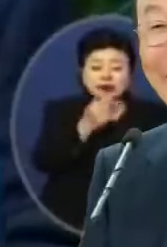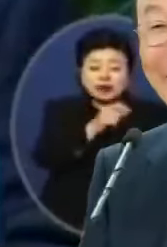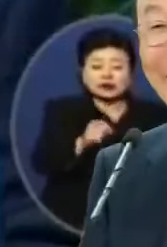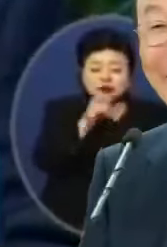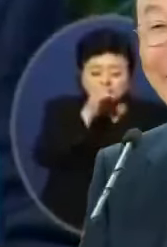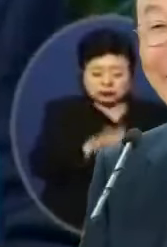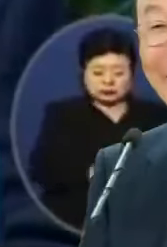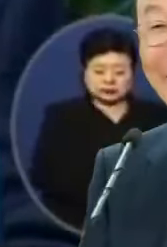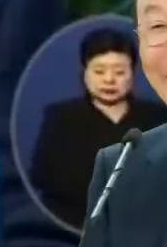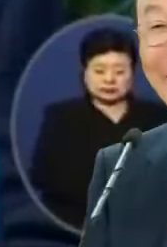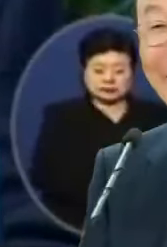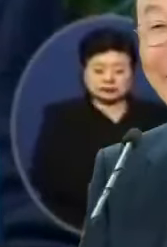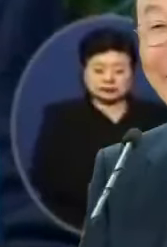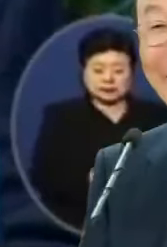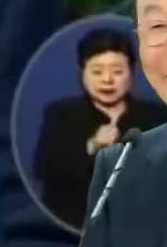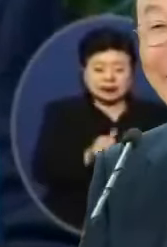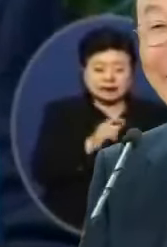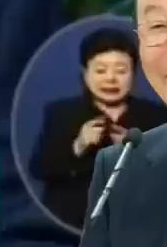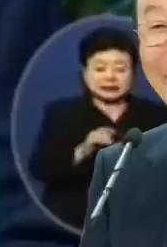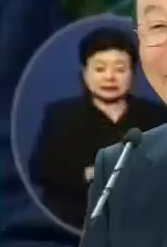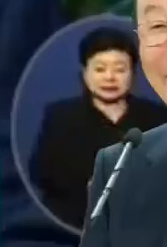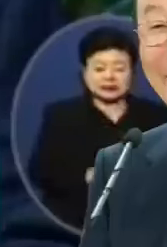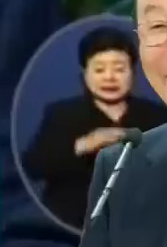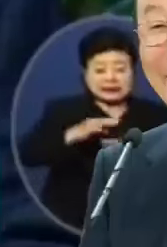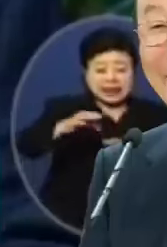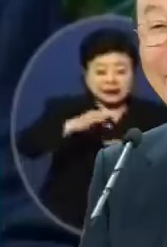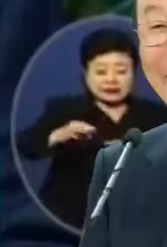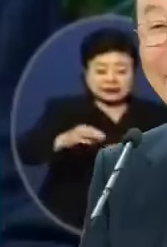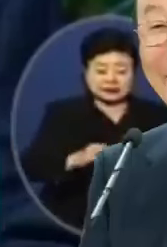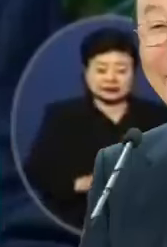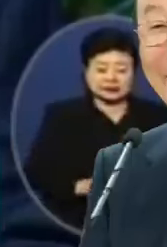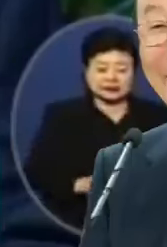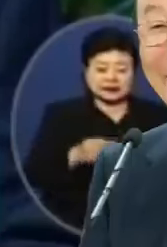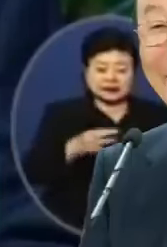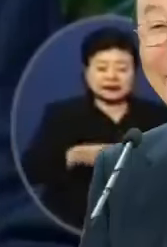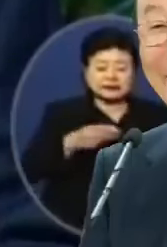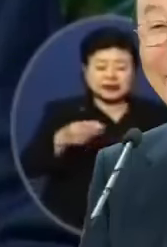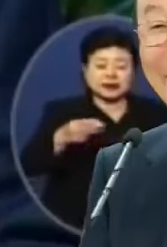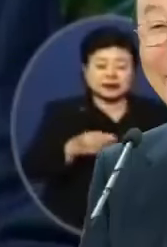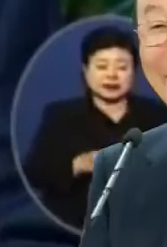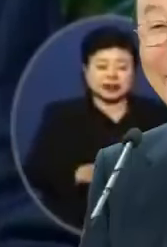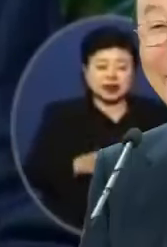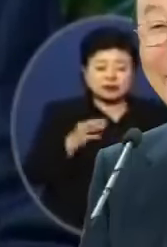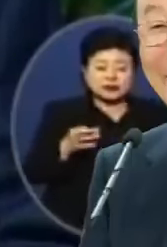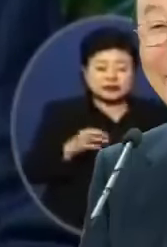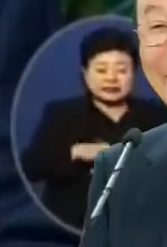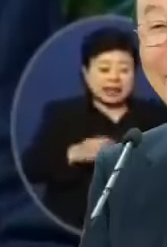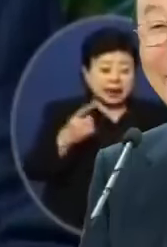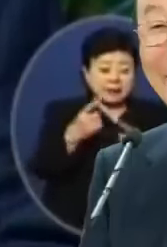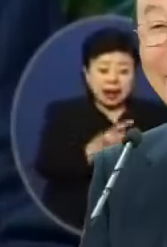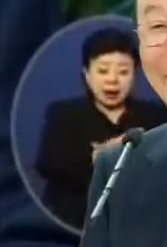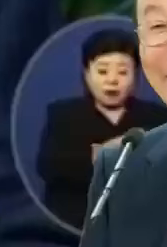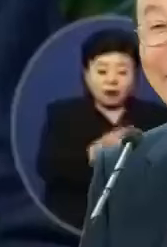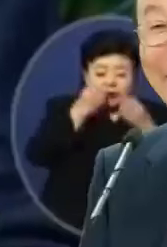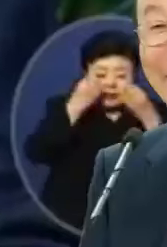있는 것입니다. 하나님은 말씀을 사용하사 3차원의 물질 세계를 변화시키고 고치며